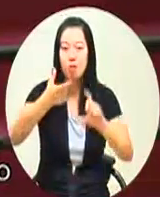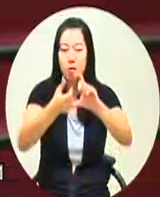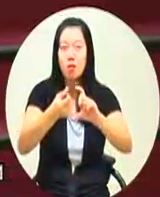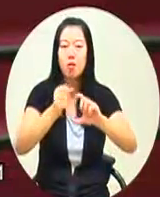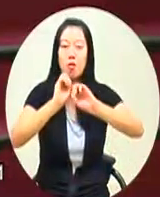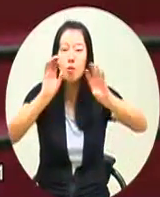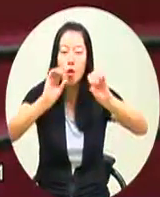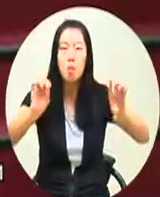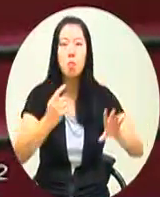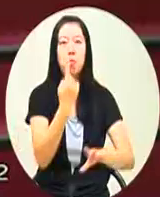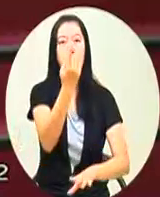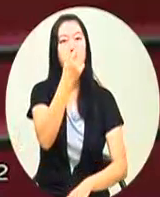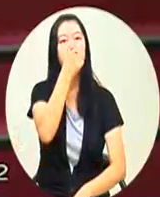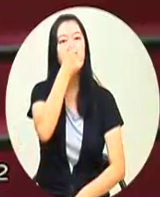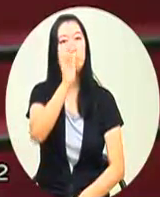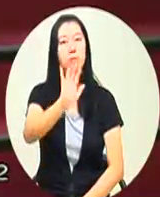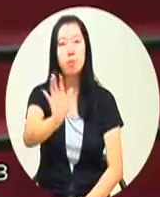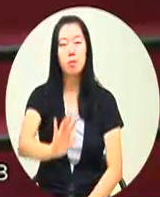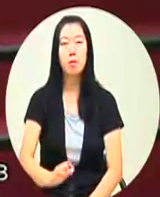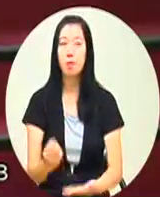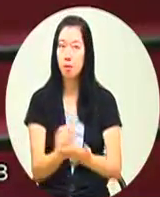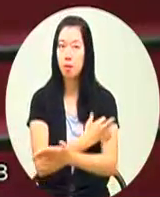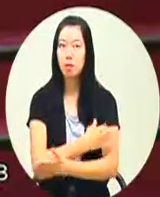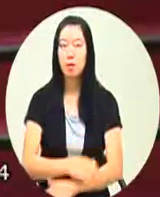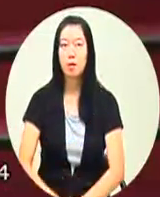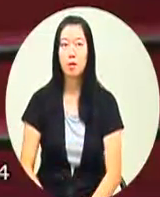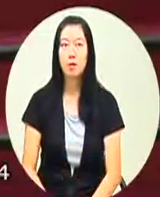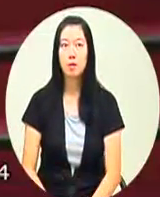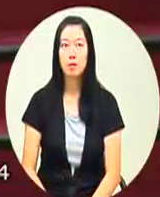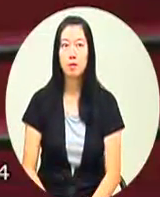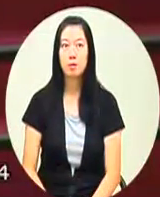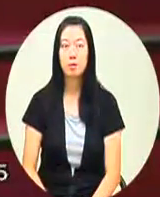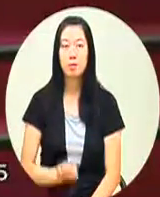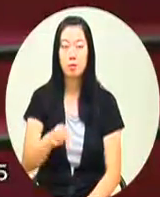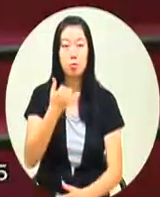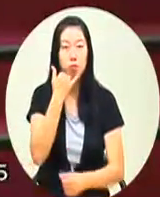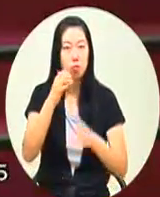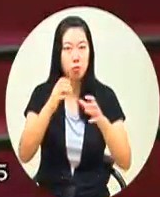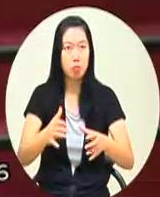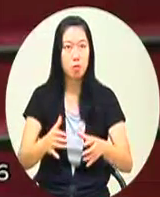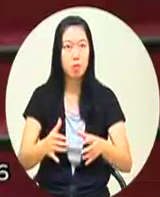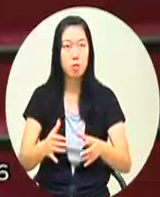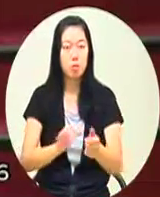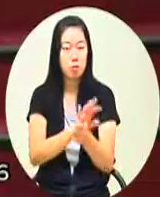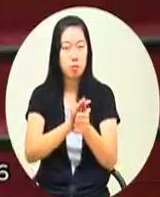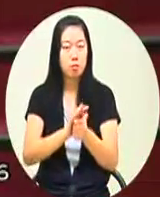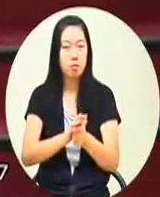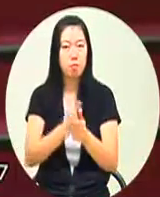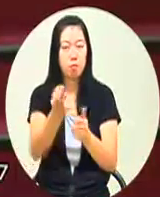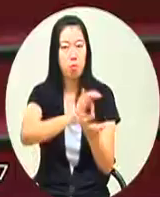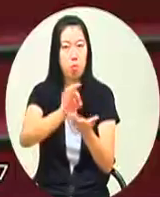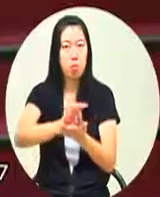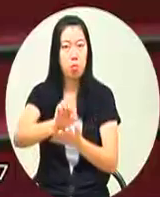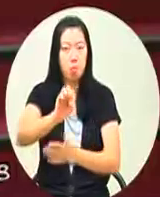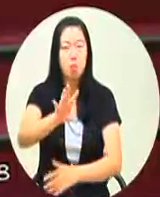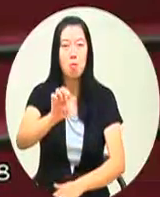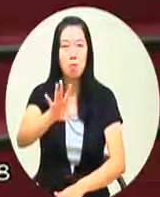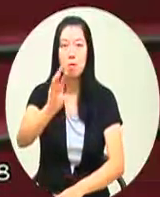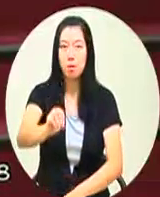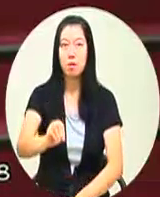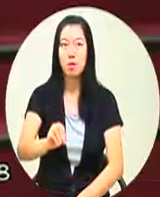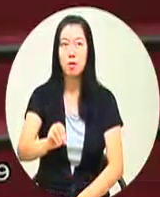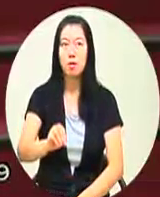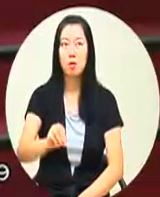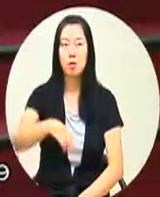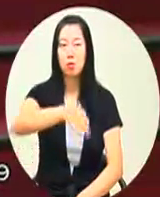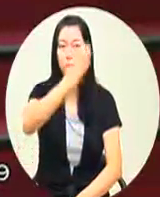那我们山上原乡地区有的办三四百万的爱行销，是困在山区啊，